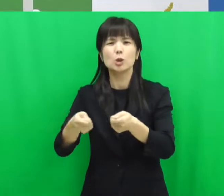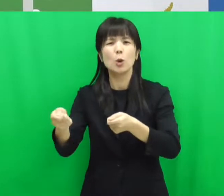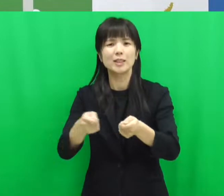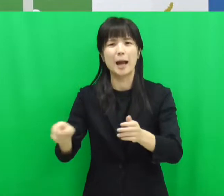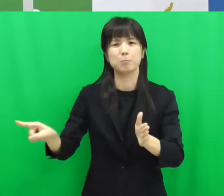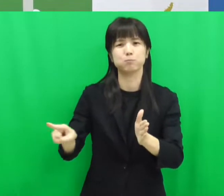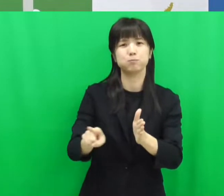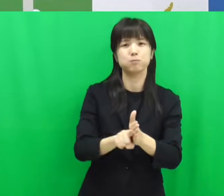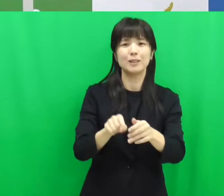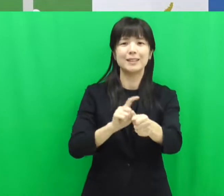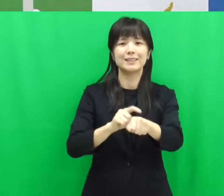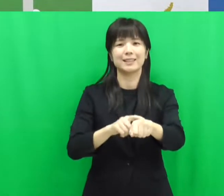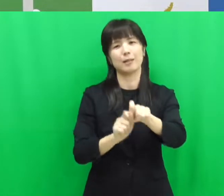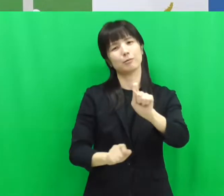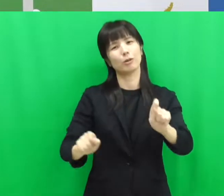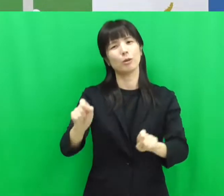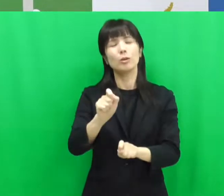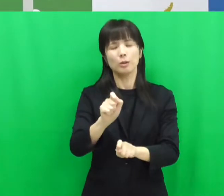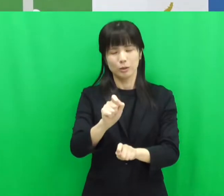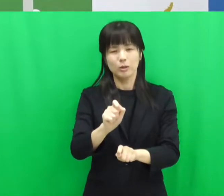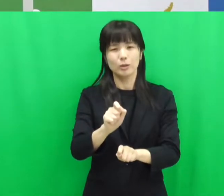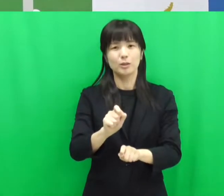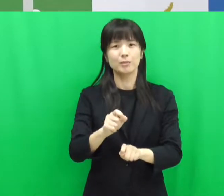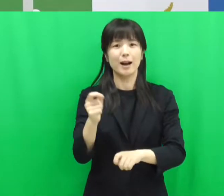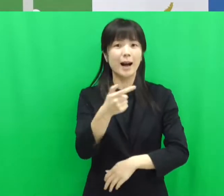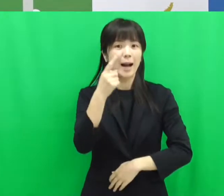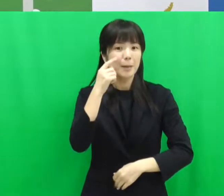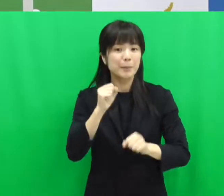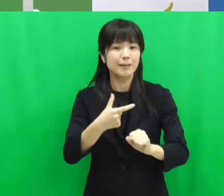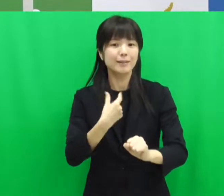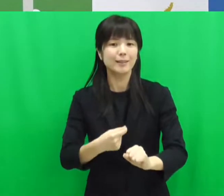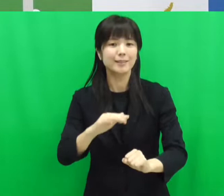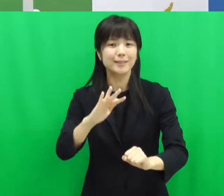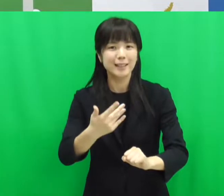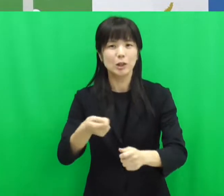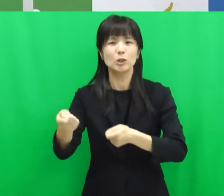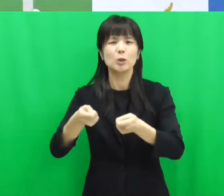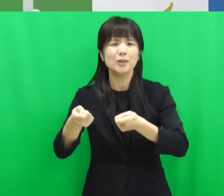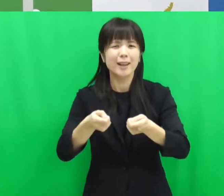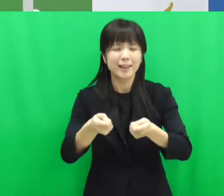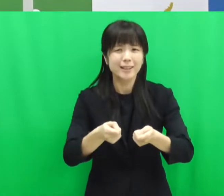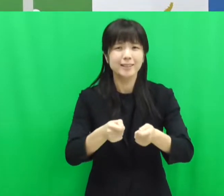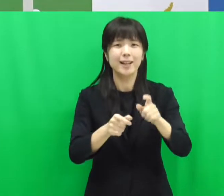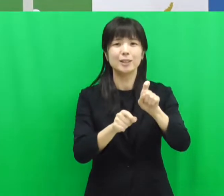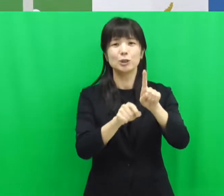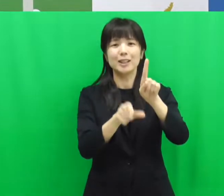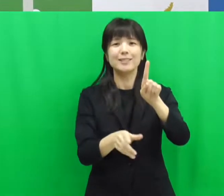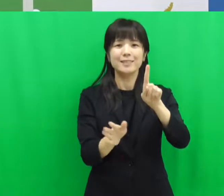ということでございます。できるだけ早いという思いはありますけれども、調整の結果行ったということでございます。